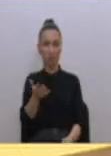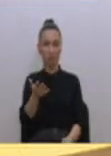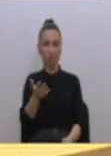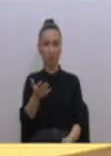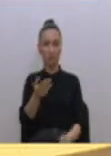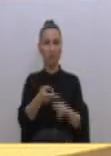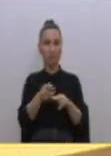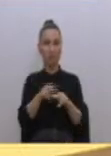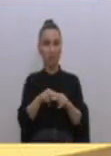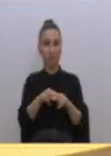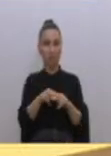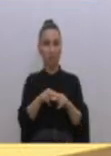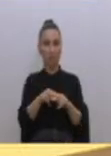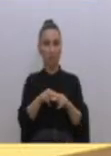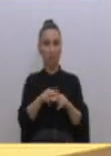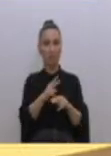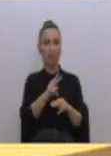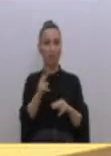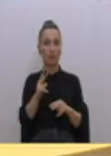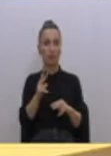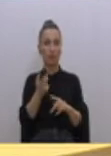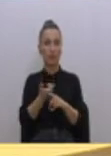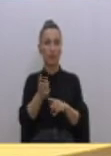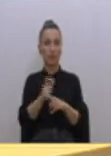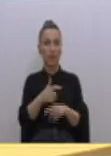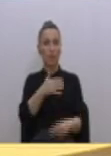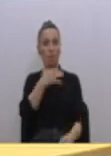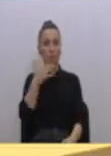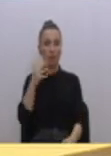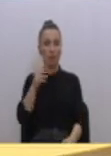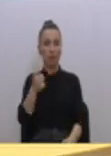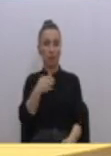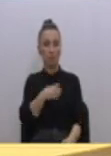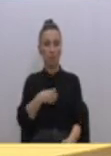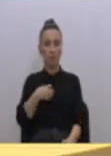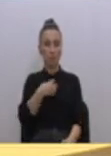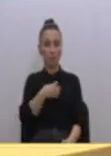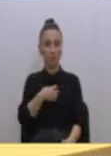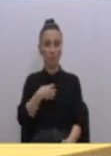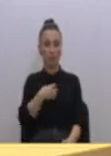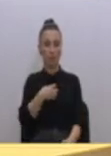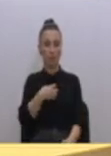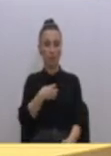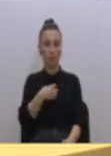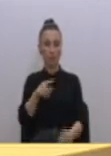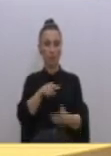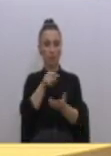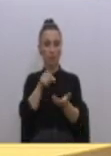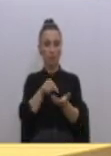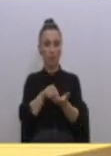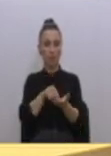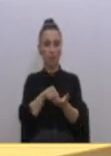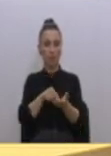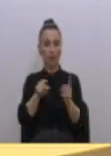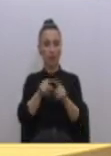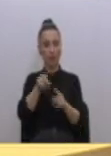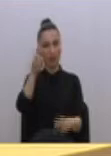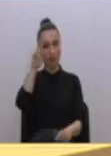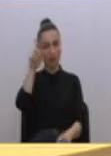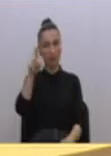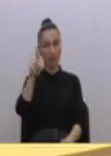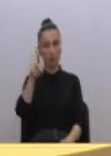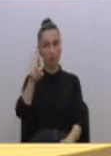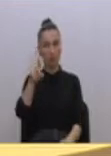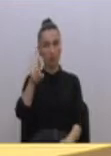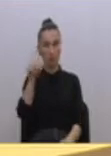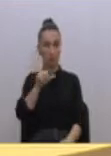în aida n Gazdalian beurdam mișolovan s-a cetrei, smacioris, felisuflevis, sudim